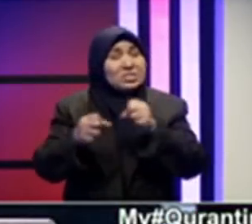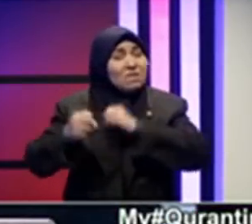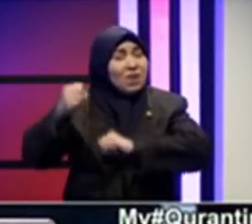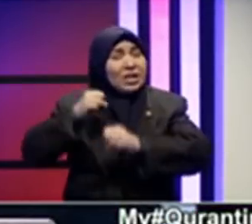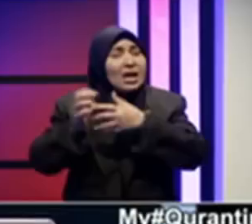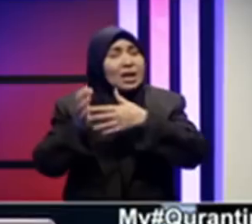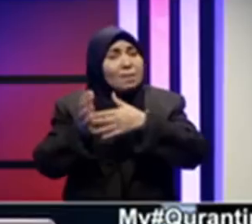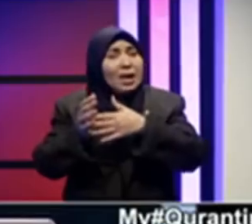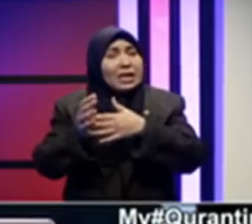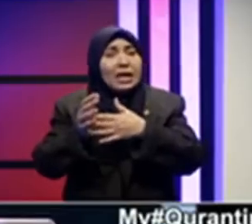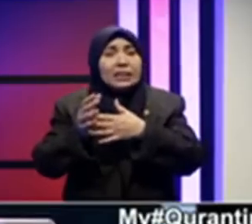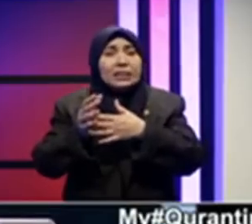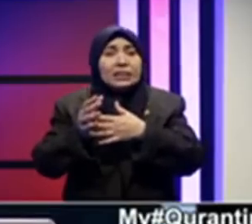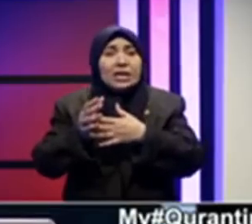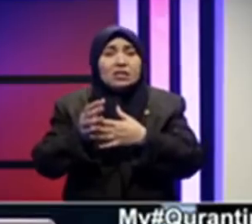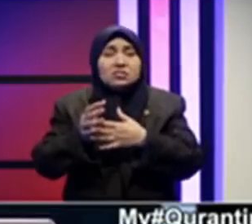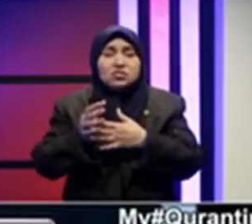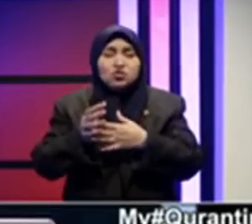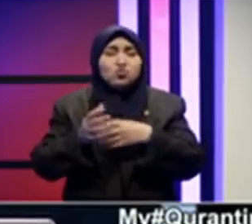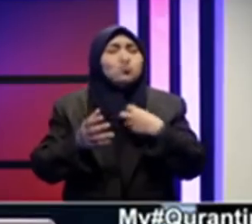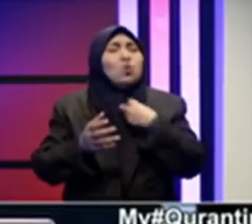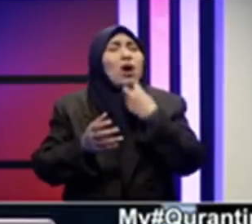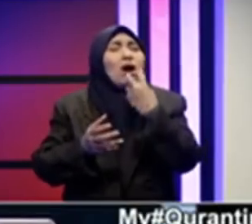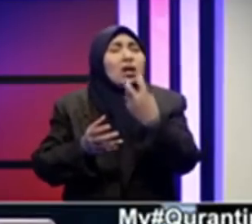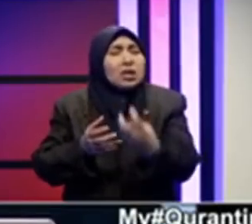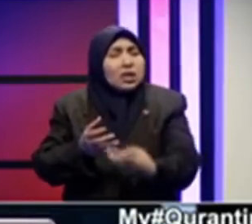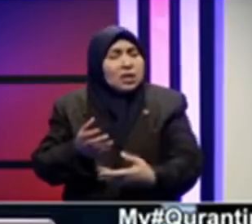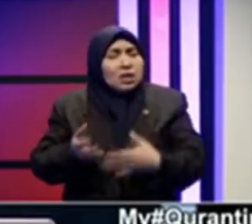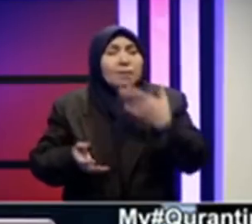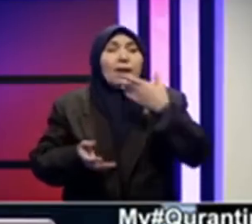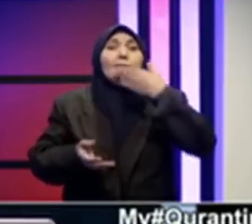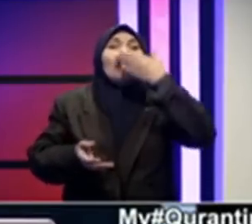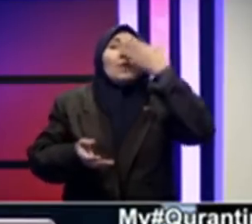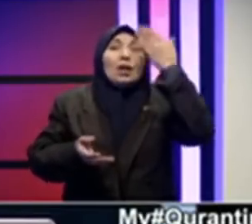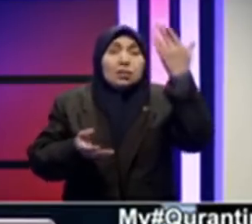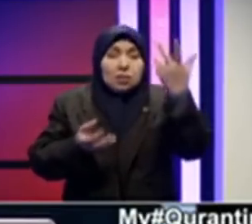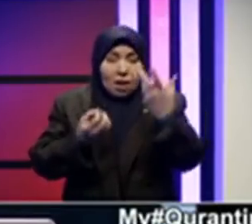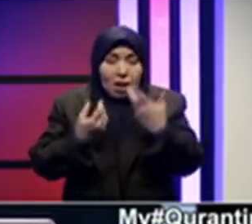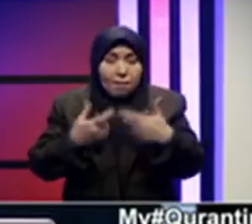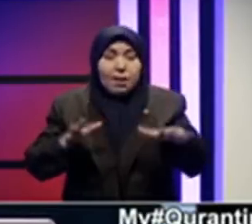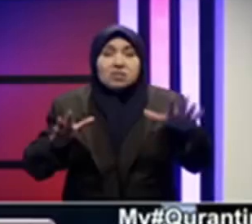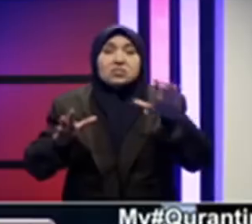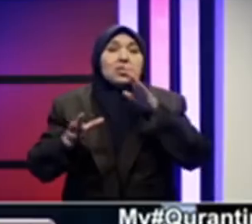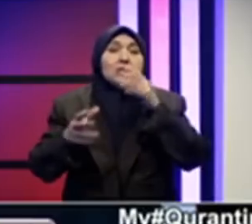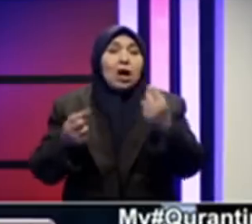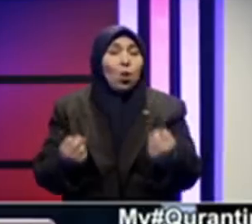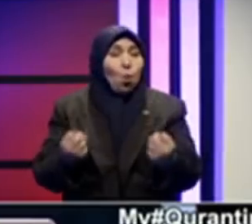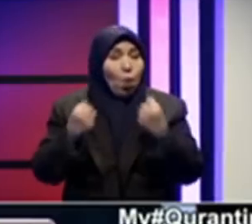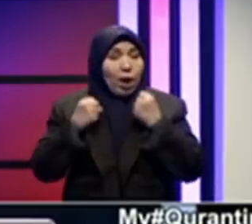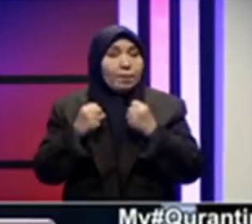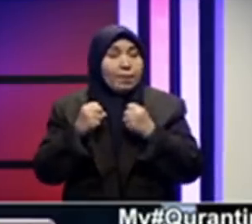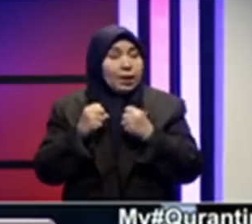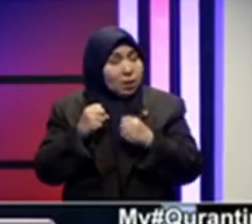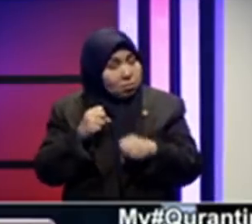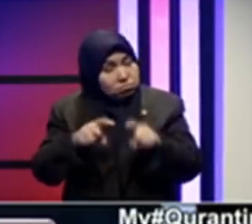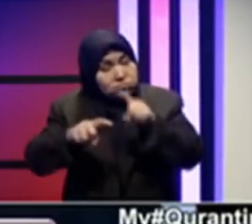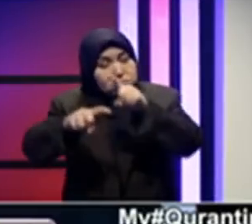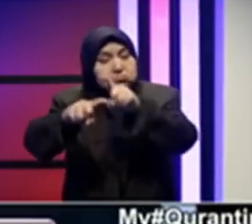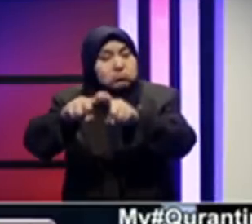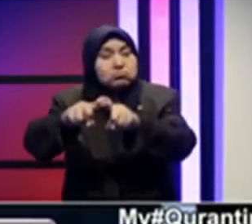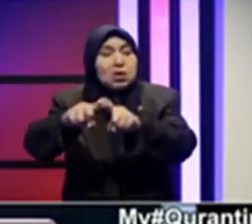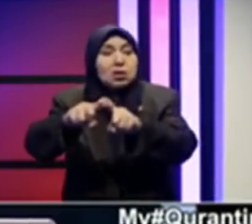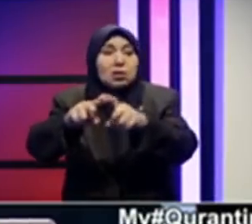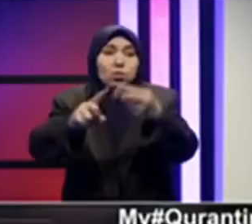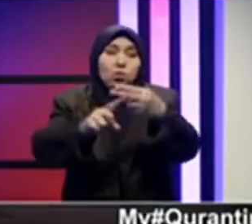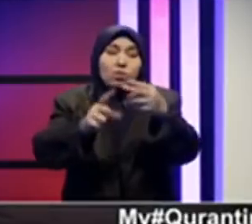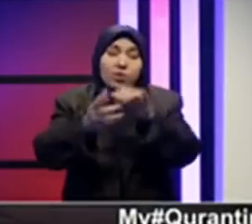yang terlepas, suara kita terlepas, nafas kita terlepas, dia tidak berpaut kuat pada makhrajnya. Wallahu a'lam. Terima